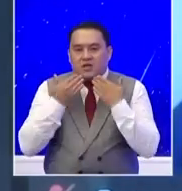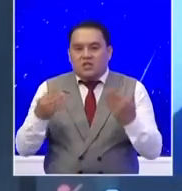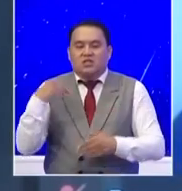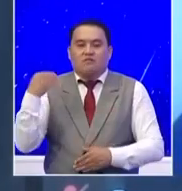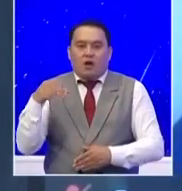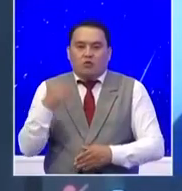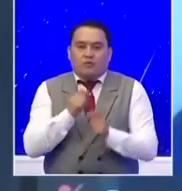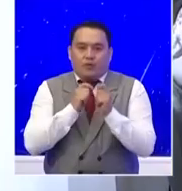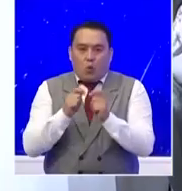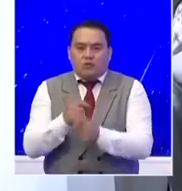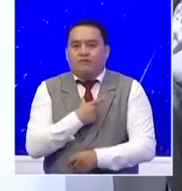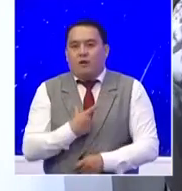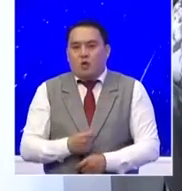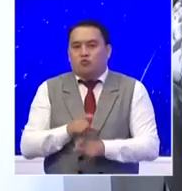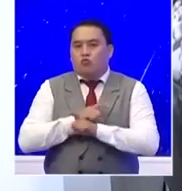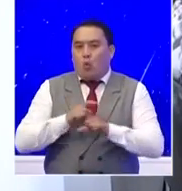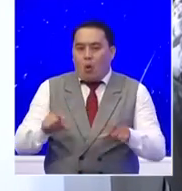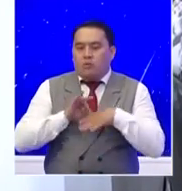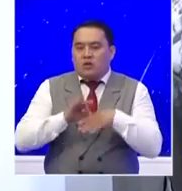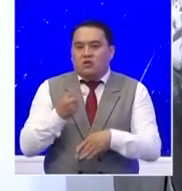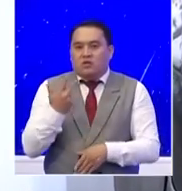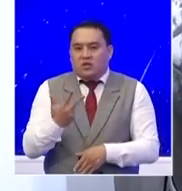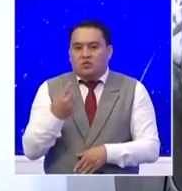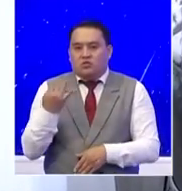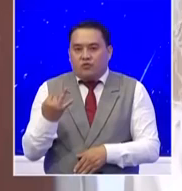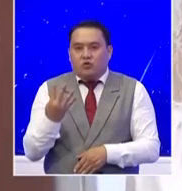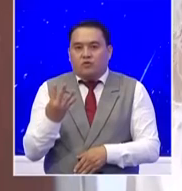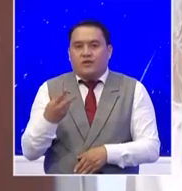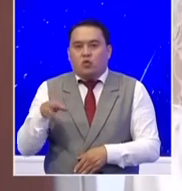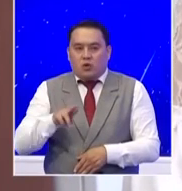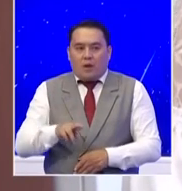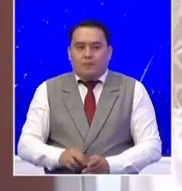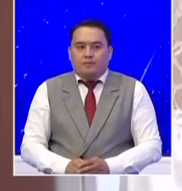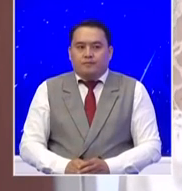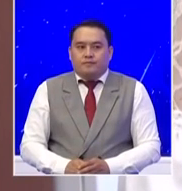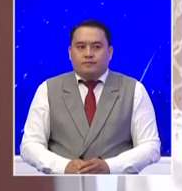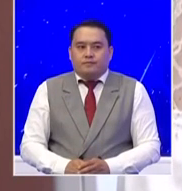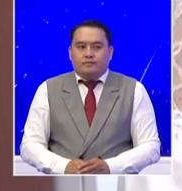и вручение аттестатов для выпускников школ пройдет 3 и 4 июня.